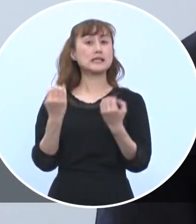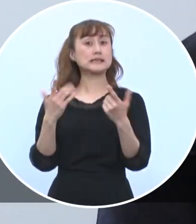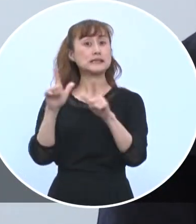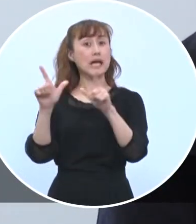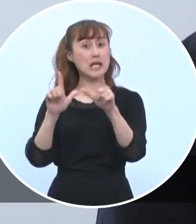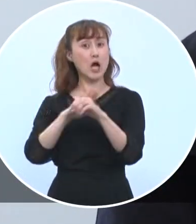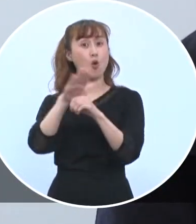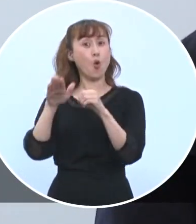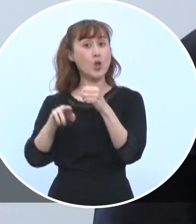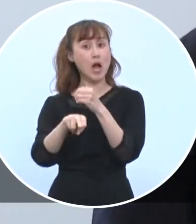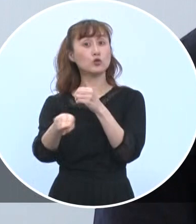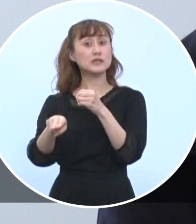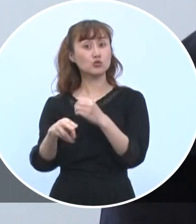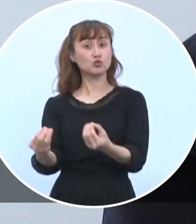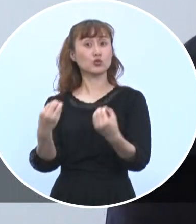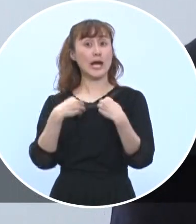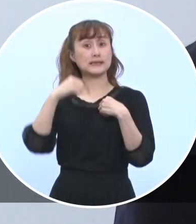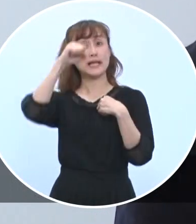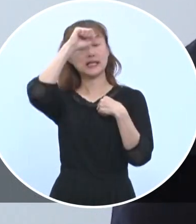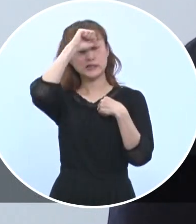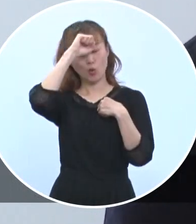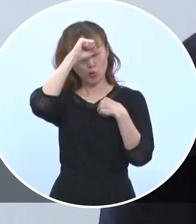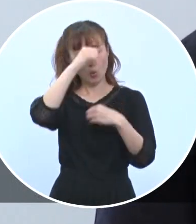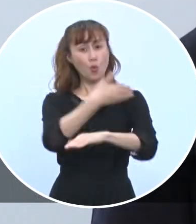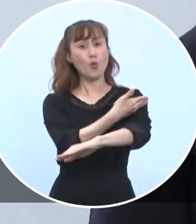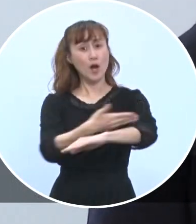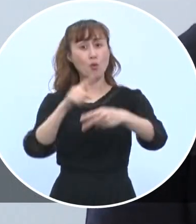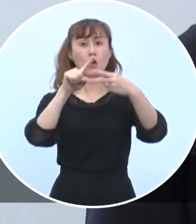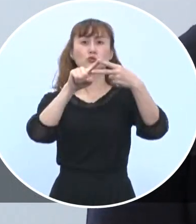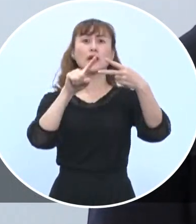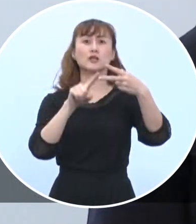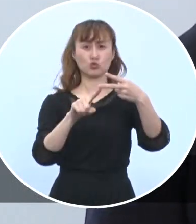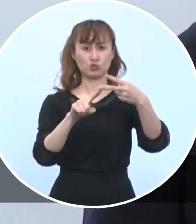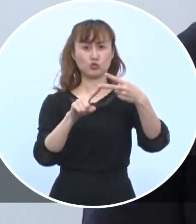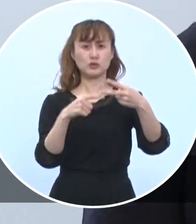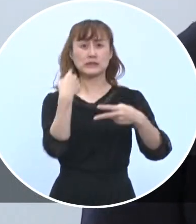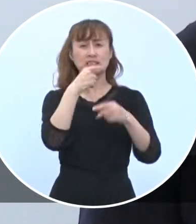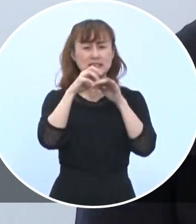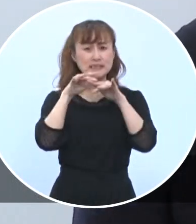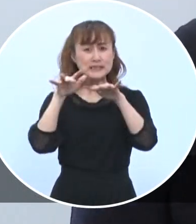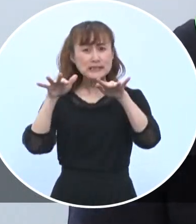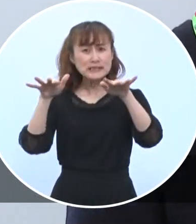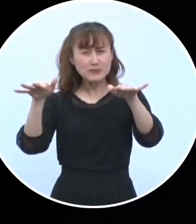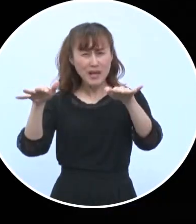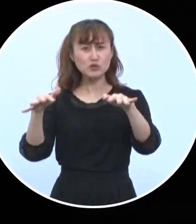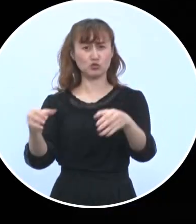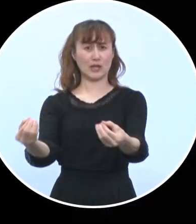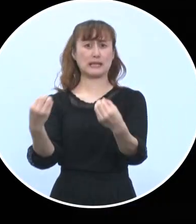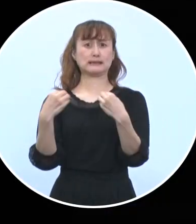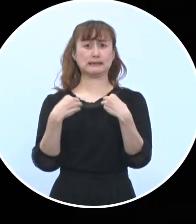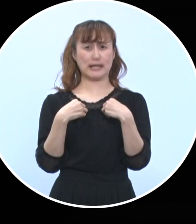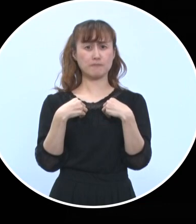感染症の感染経路は、飛沫感染と接触感染の2つがあります。